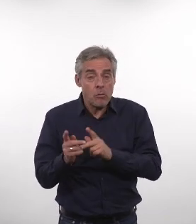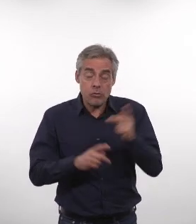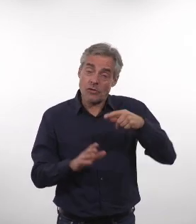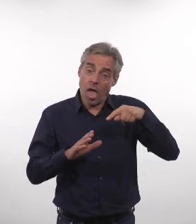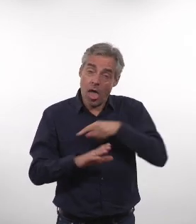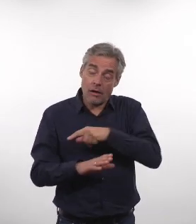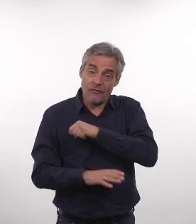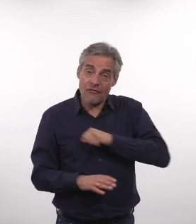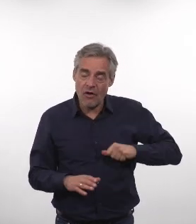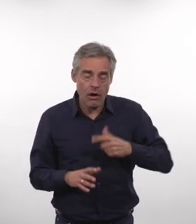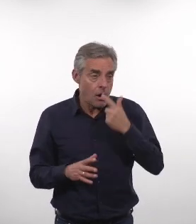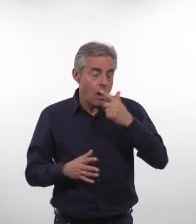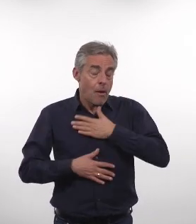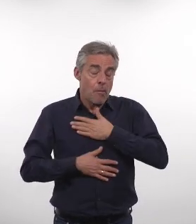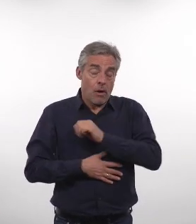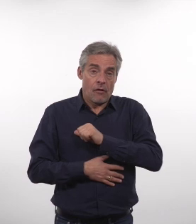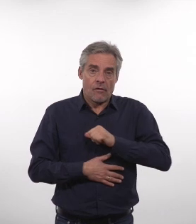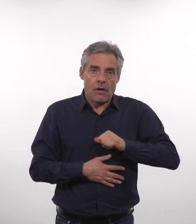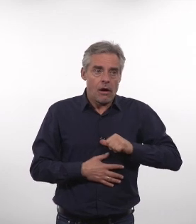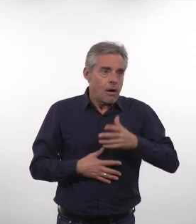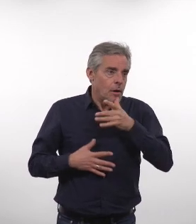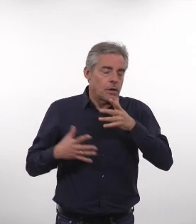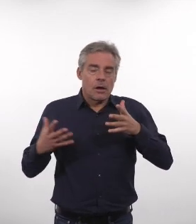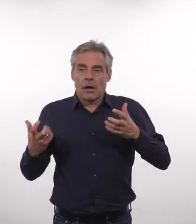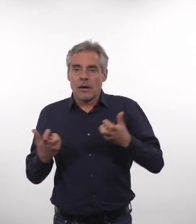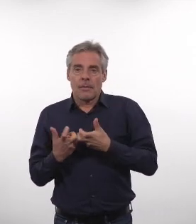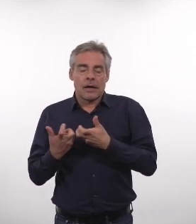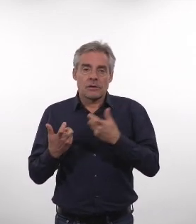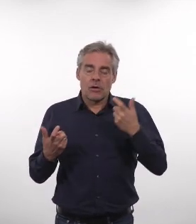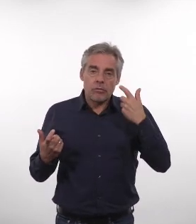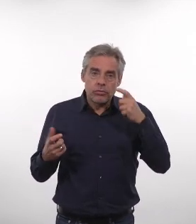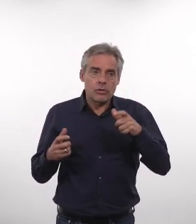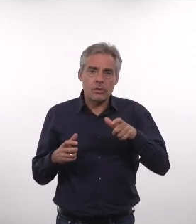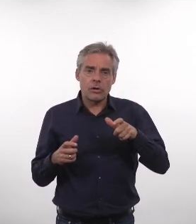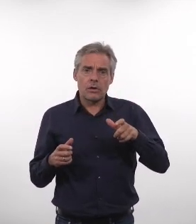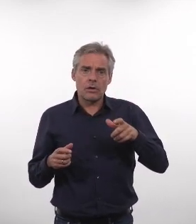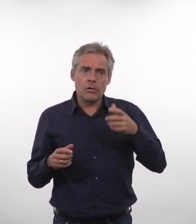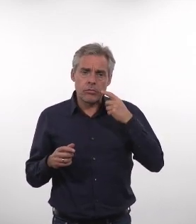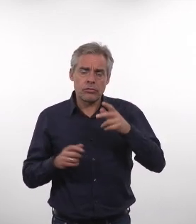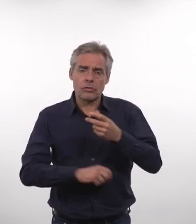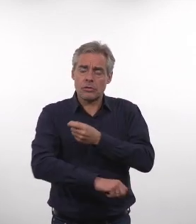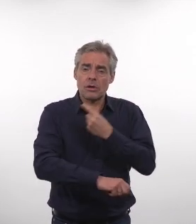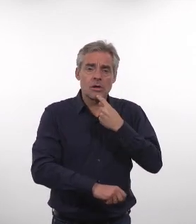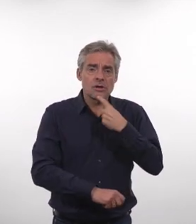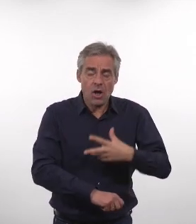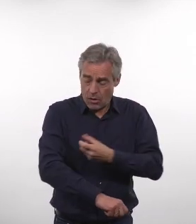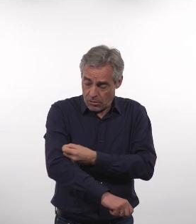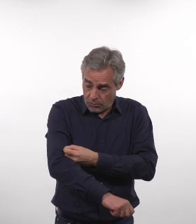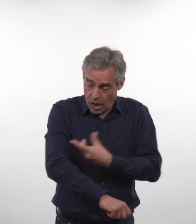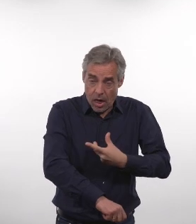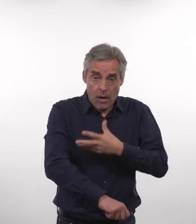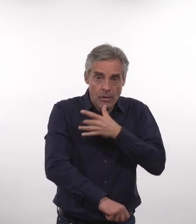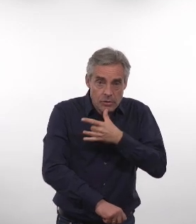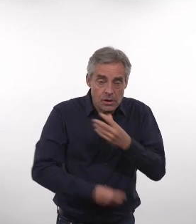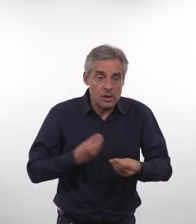vraiment une peur intense, par exemple pour l'aiguille, pour la prise de sang. Enfin voilà. Donc ça va bien